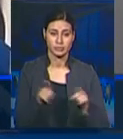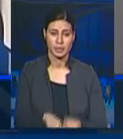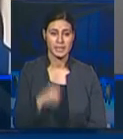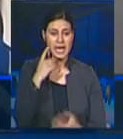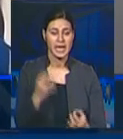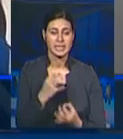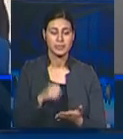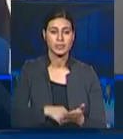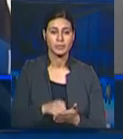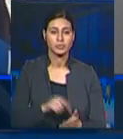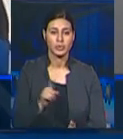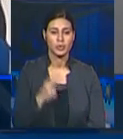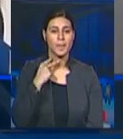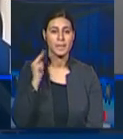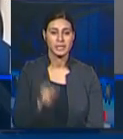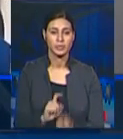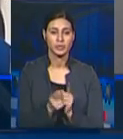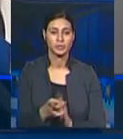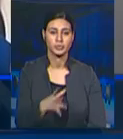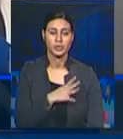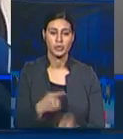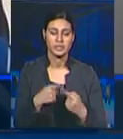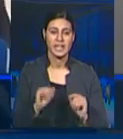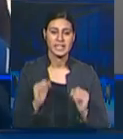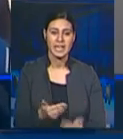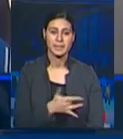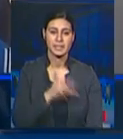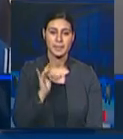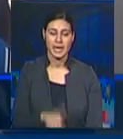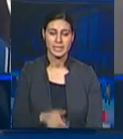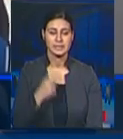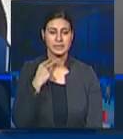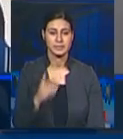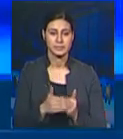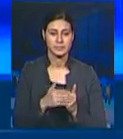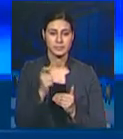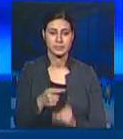არსებობს საფუძველი, რომ ახვეთ ღონისძიება პატიმრობა შეცვლილიყოს სხვანაირად, კაცი ახვეთ ღონისძიების სახით.